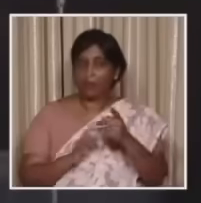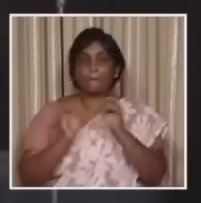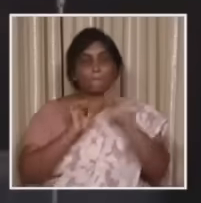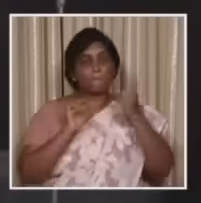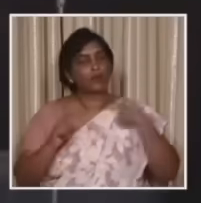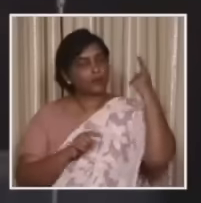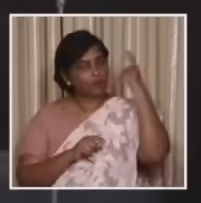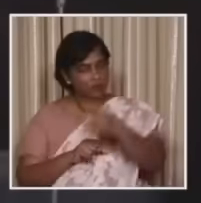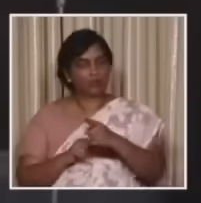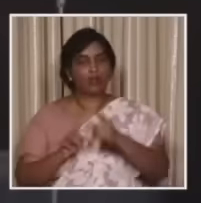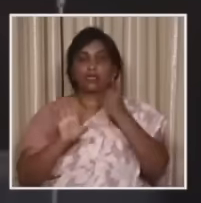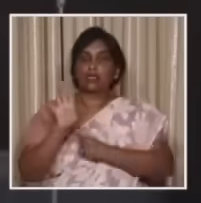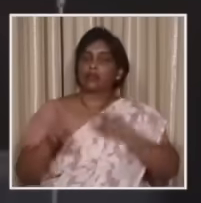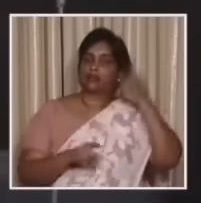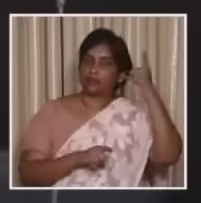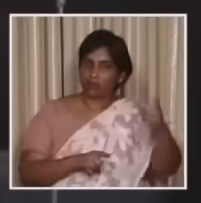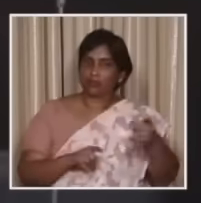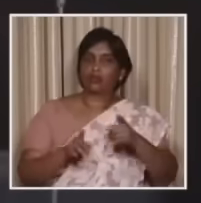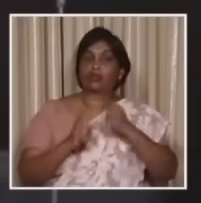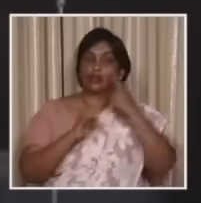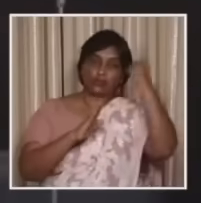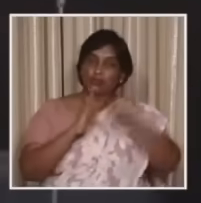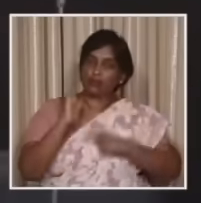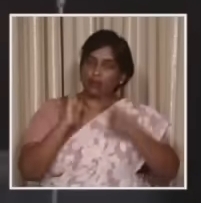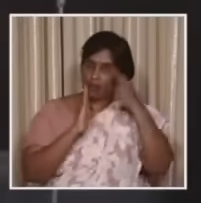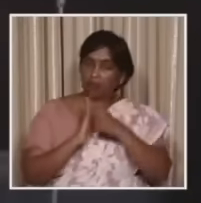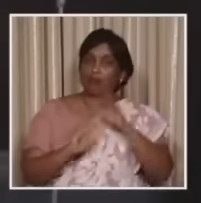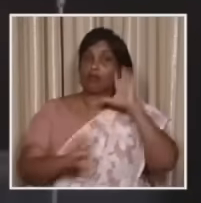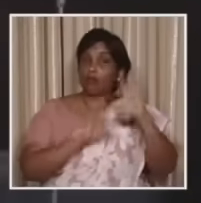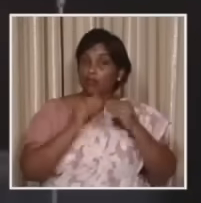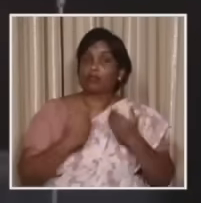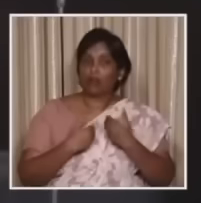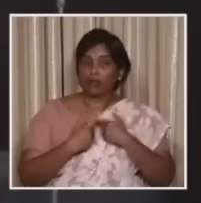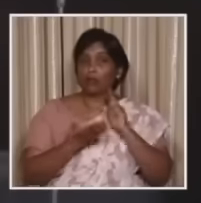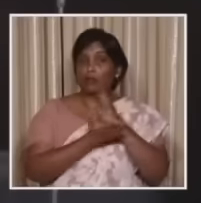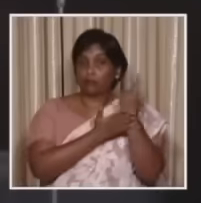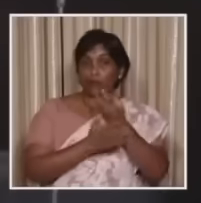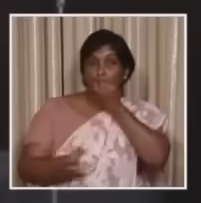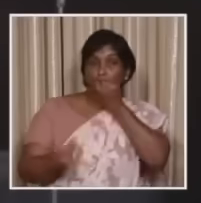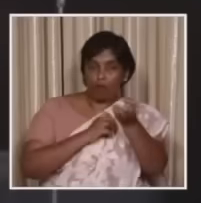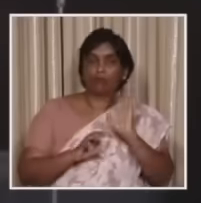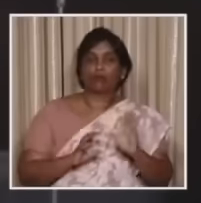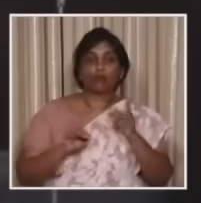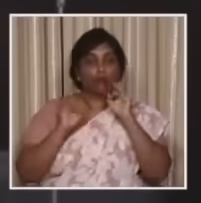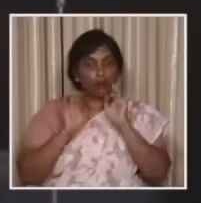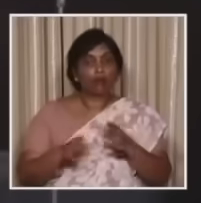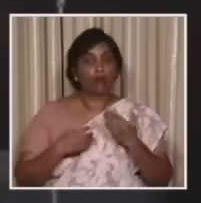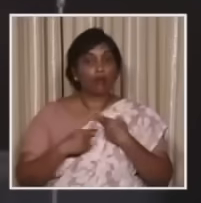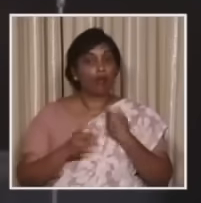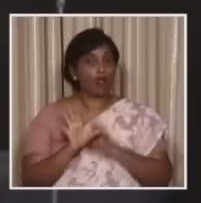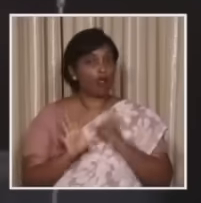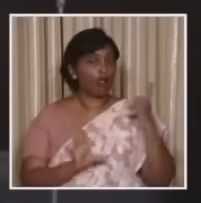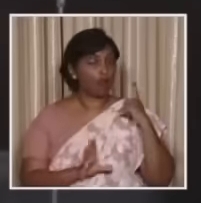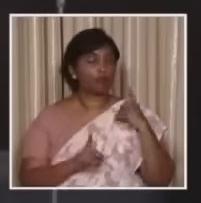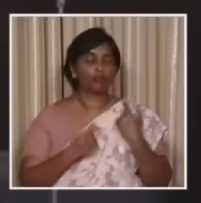මලකලපුවට යනවා යාලට යනවා යාපනයට යනවා තොරතුරු තිබුණා මගේ හෙලිකොප්ටරයකට ගහනවා කියලා ඒ වුණත් අපි හමුදා